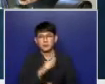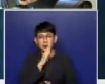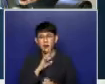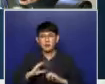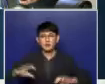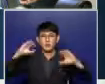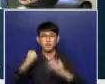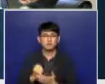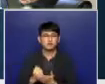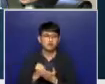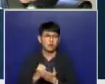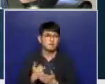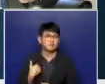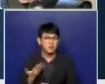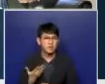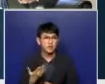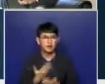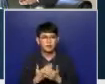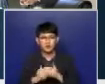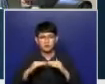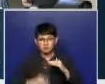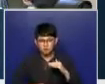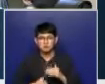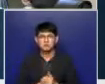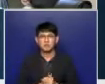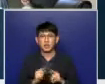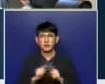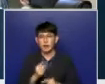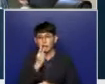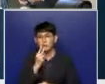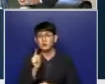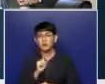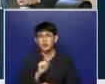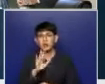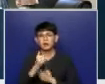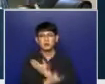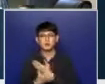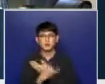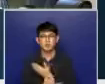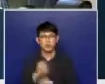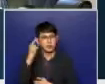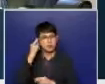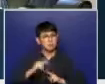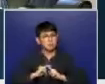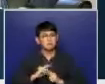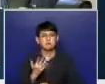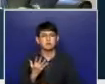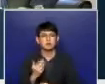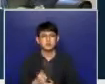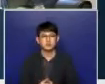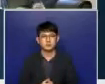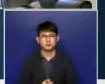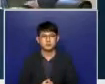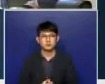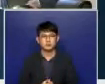อย่างนะครับทั้งการก่อสร้างการเดินรถไรทั้งหมดเลยเอกชนลงทุนกทมให้อย่างเดียวก็คือพื้นที่เกาะกลางถนนเท่า